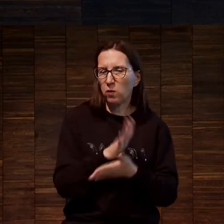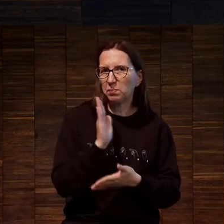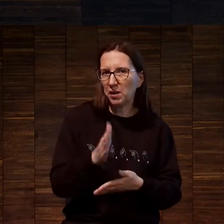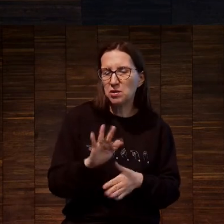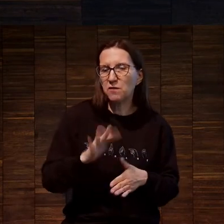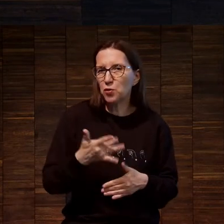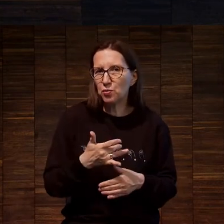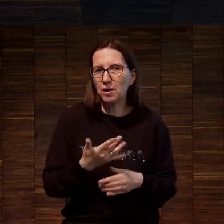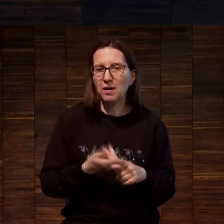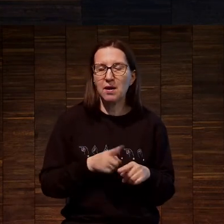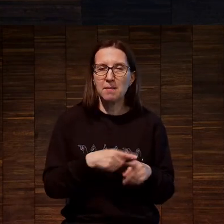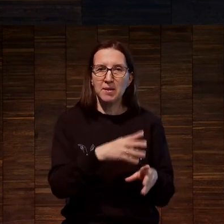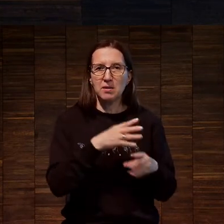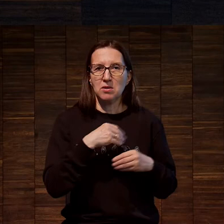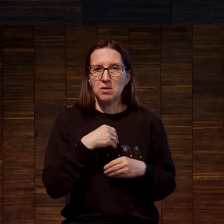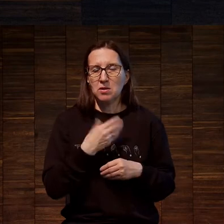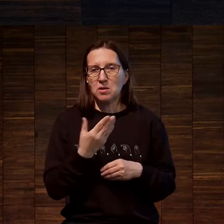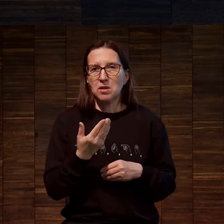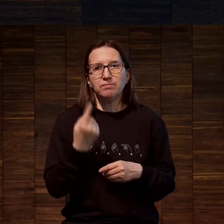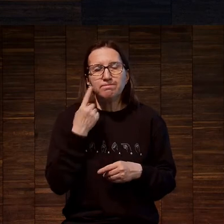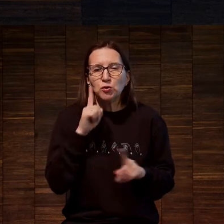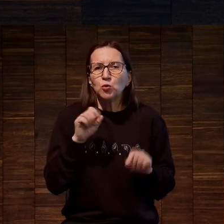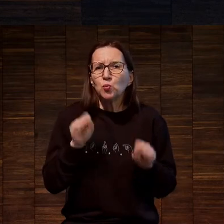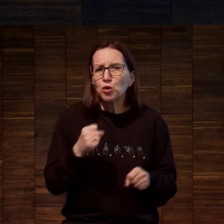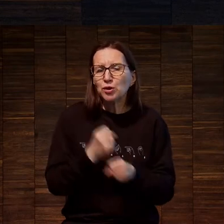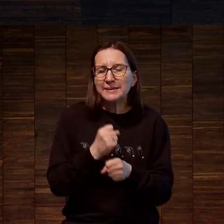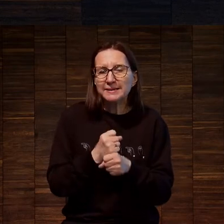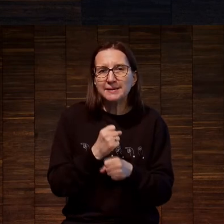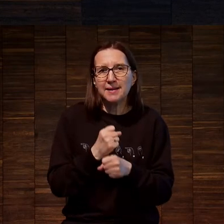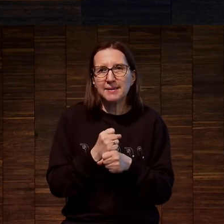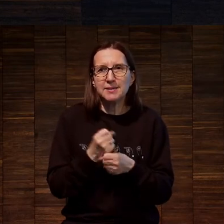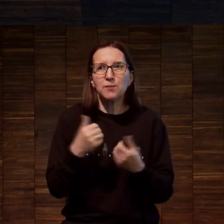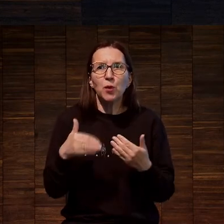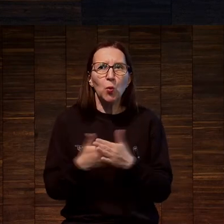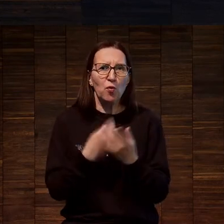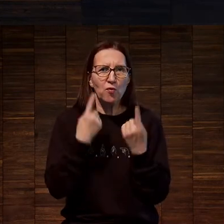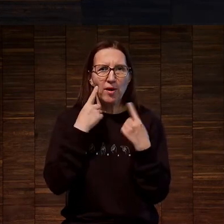коллегой Ильчином Ализаде думали, что же можем сделать как формат,